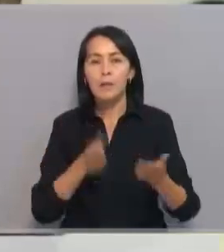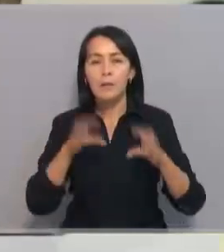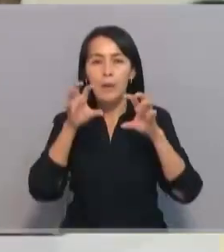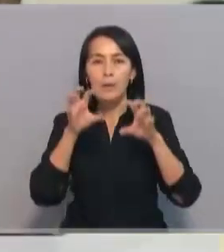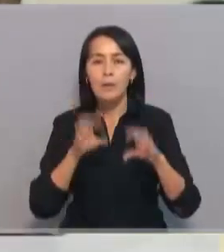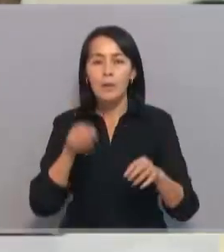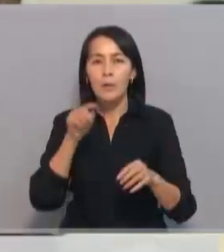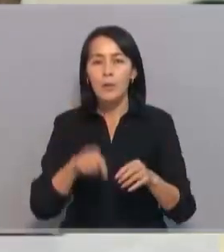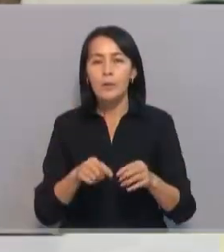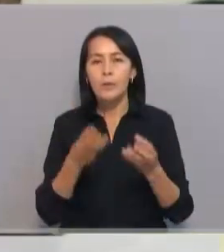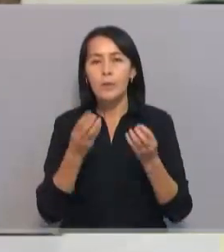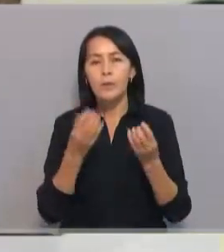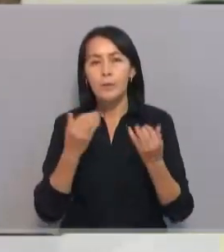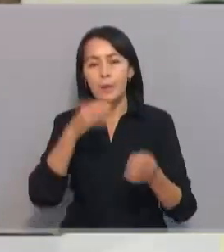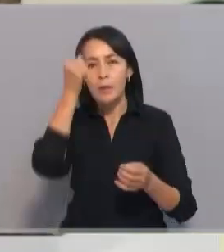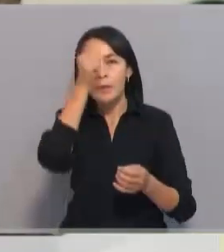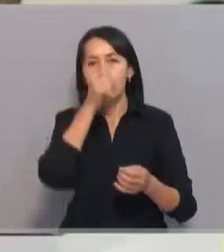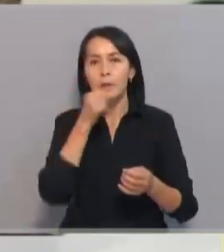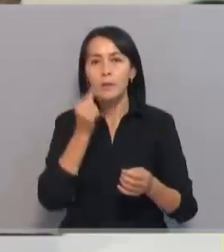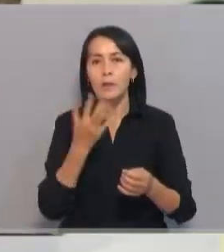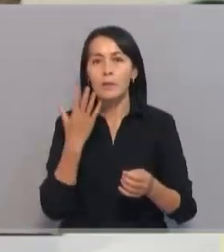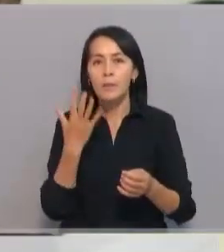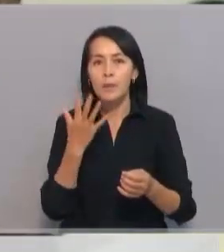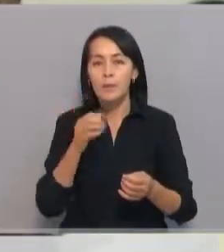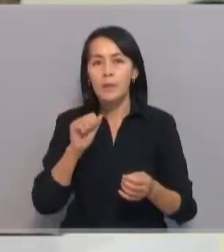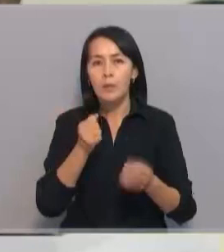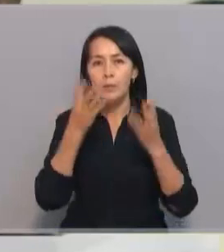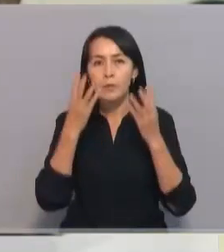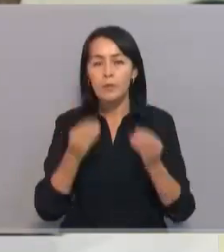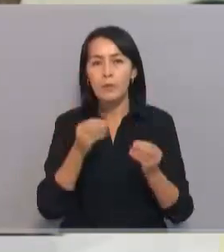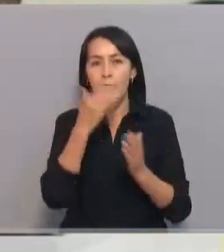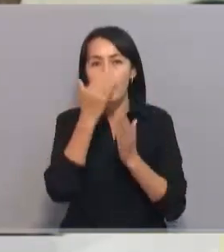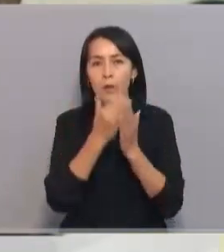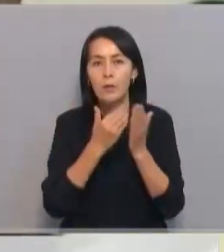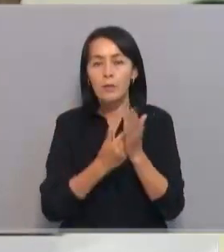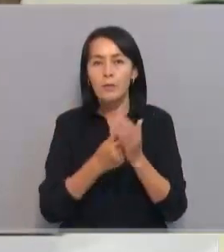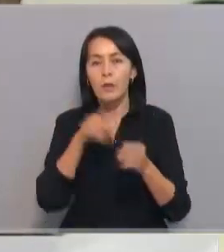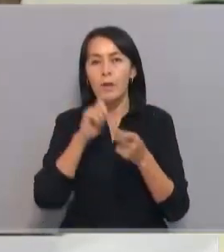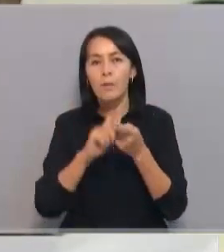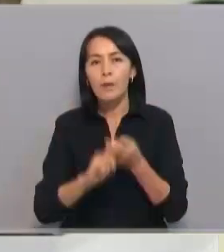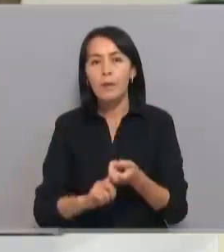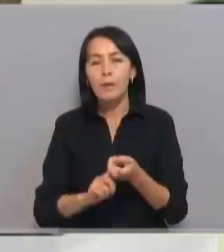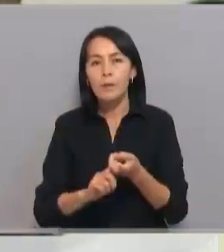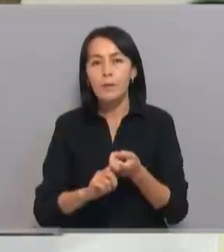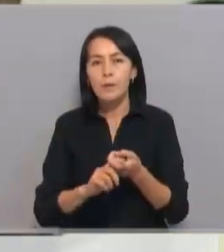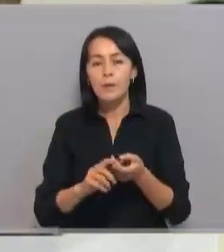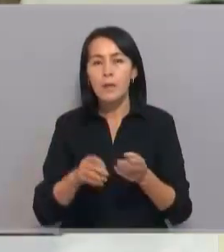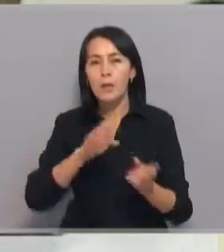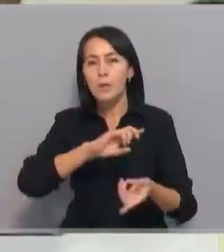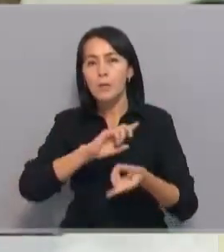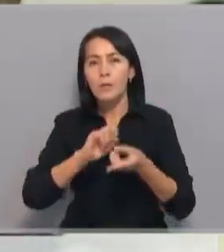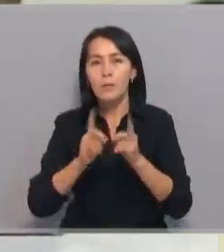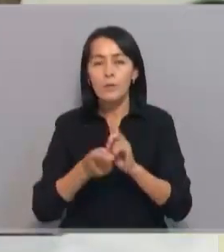атазаңға, оның ішіндегі әсіресе биылғы жылғы 5-ші тамызда болған референдумға байланысты 3-тен 1-нің